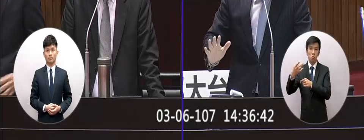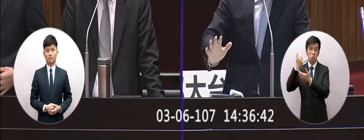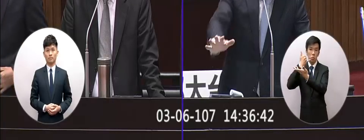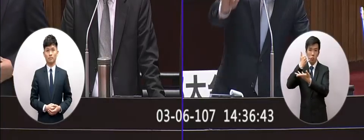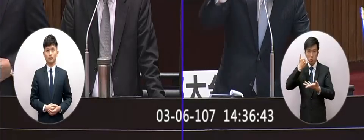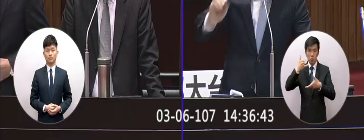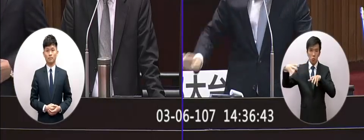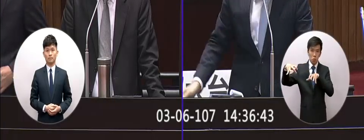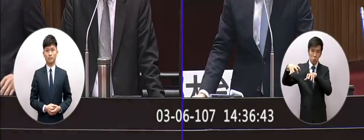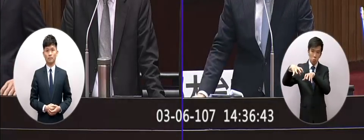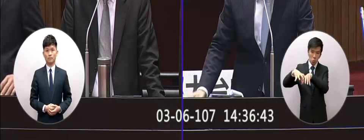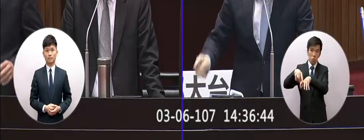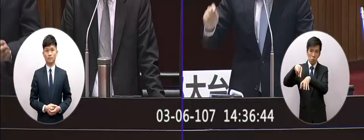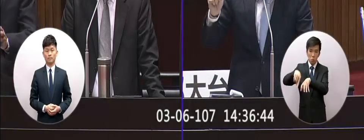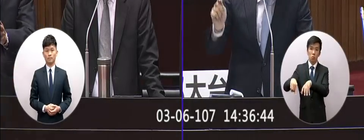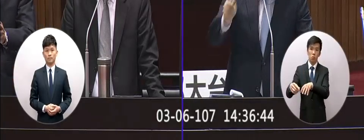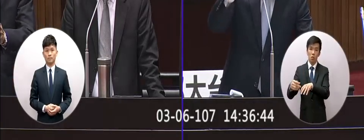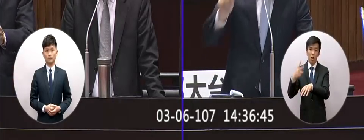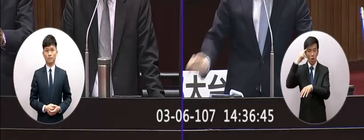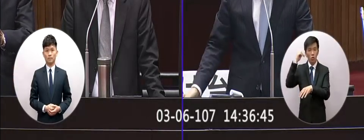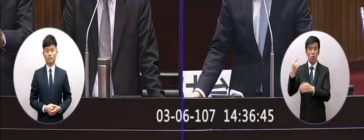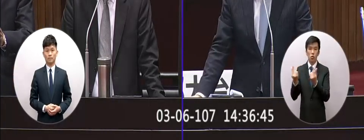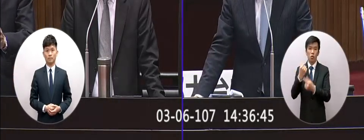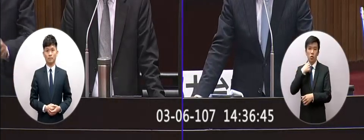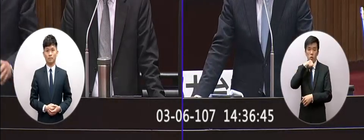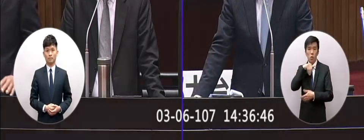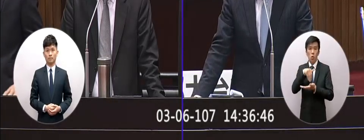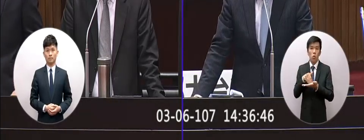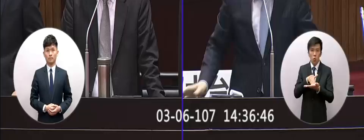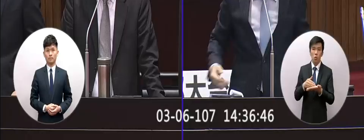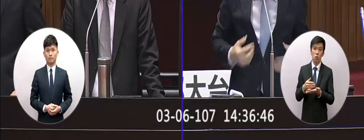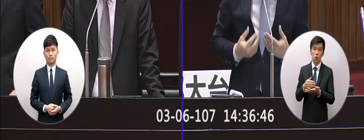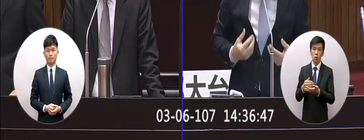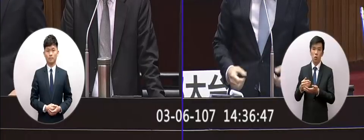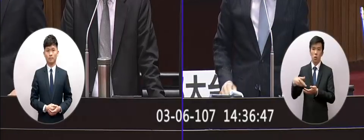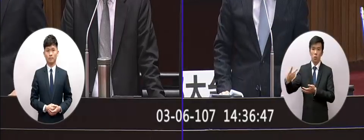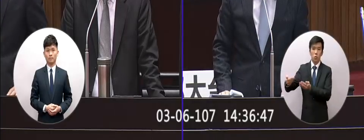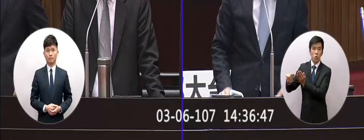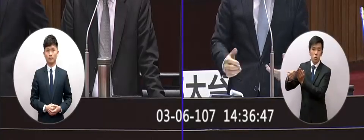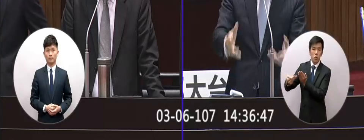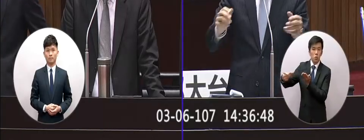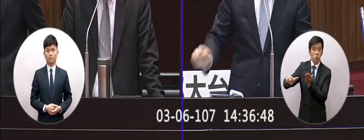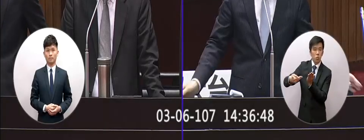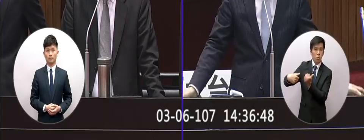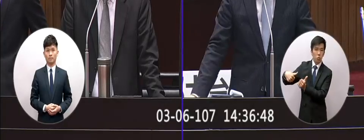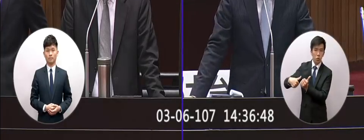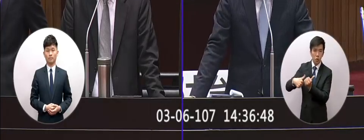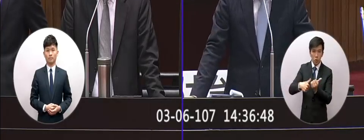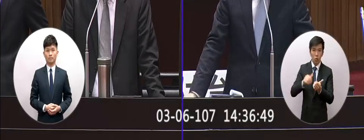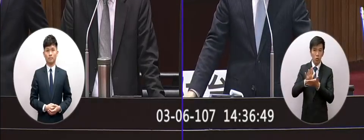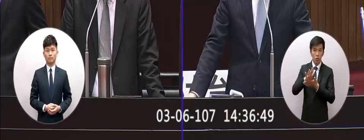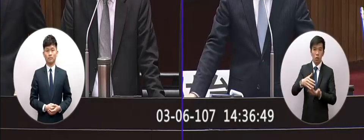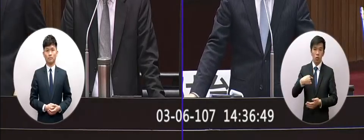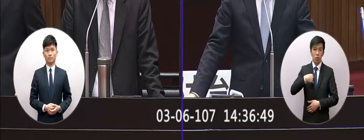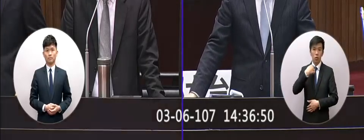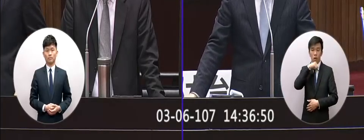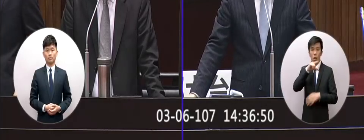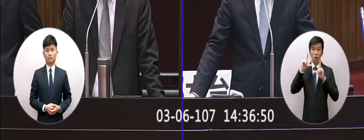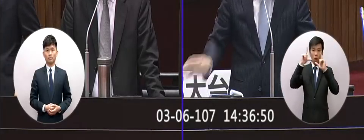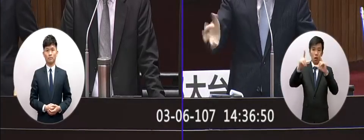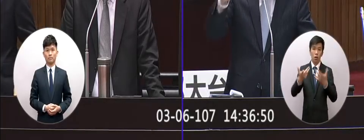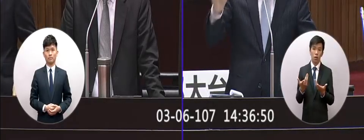家追到我家门口，还要用水炮打我。那当然，人民会觉得说：“啊，国家伫带，政府伫